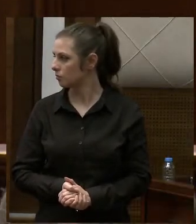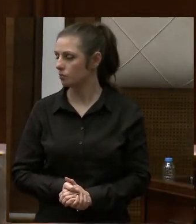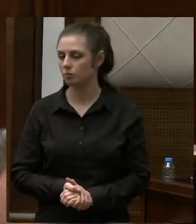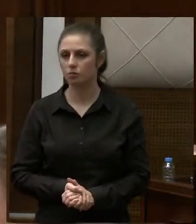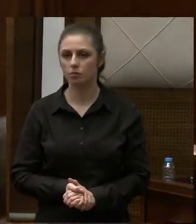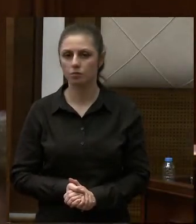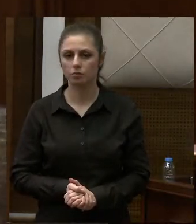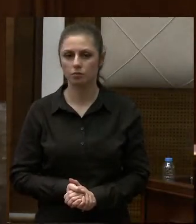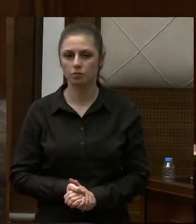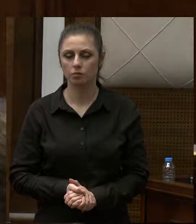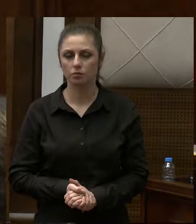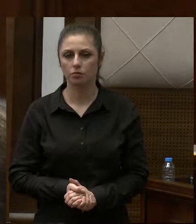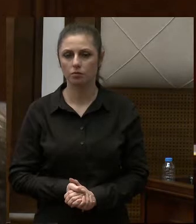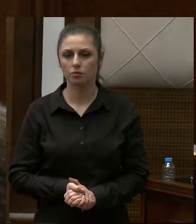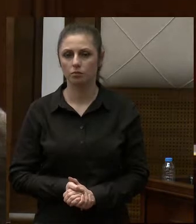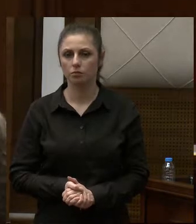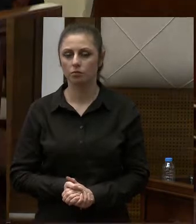okuyun.